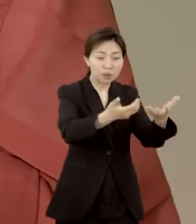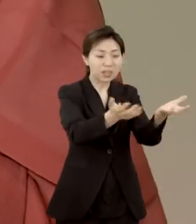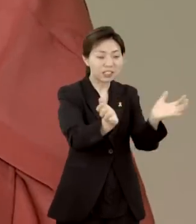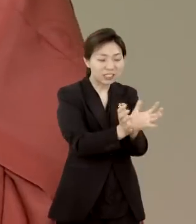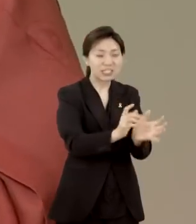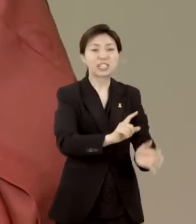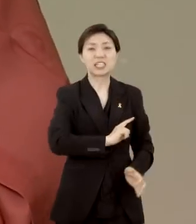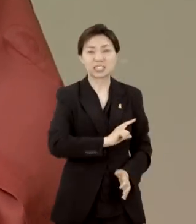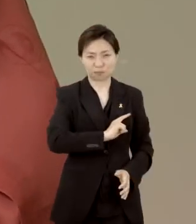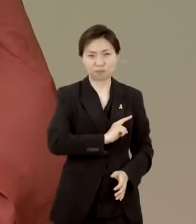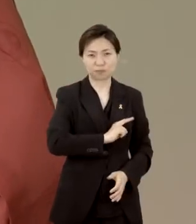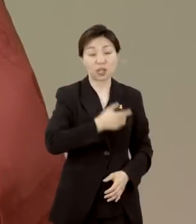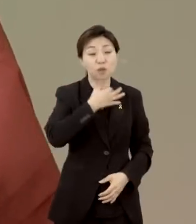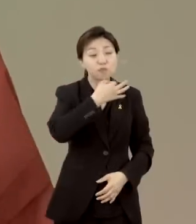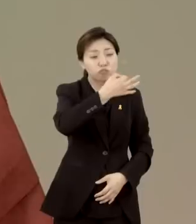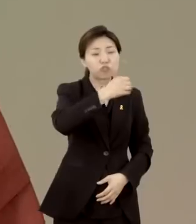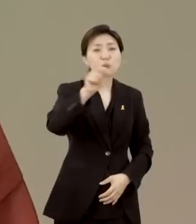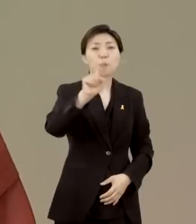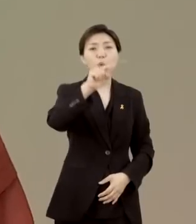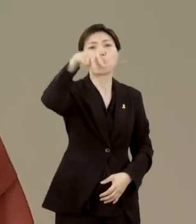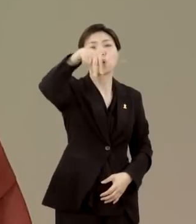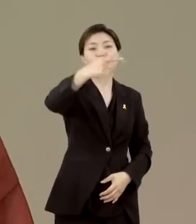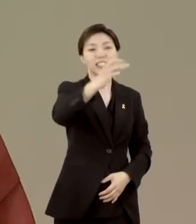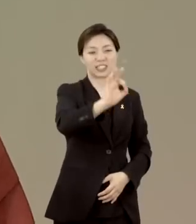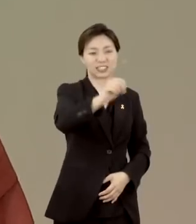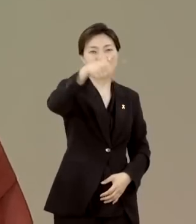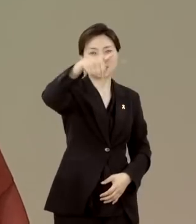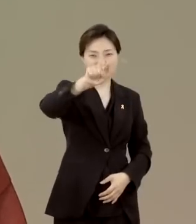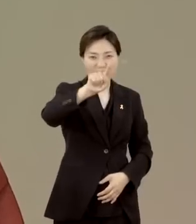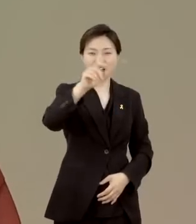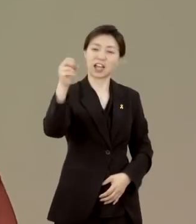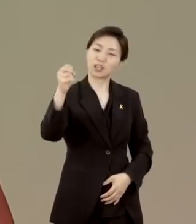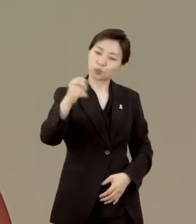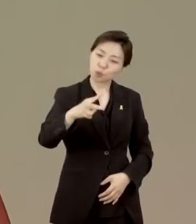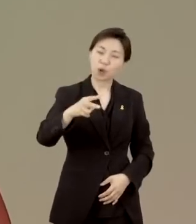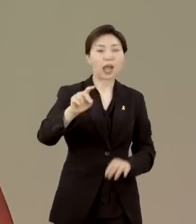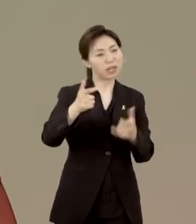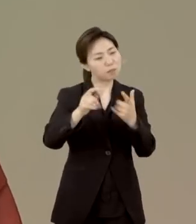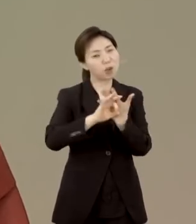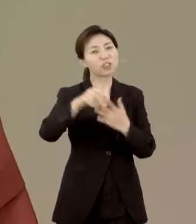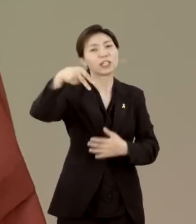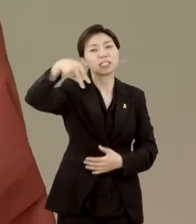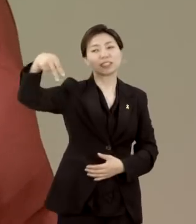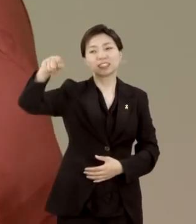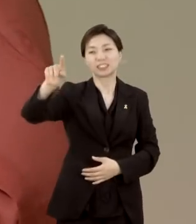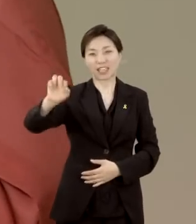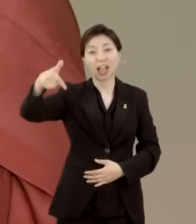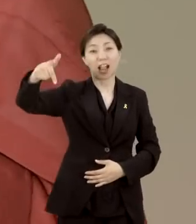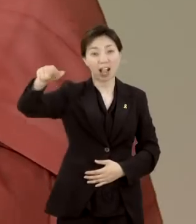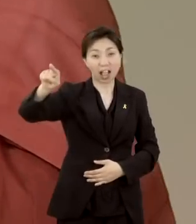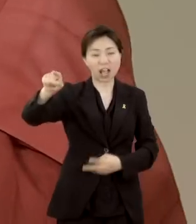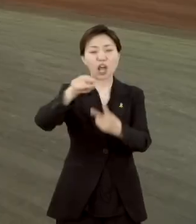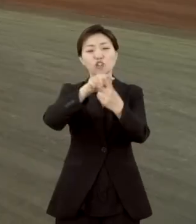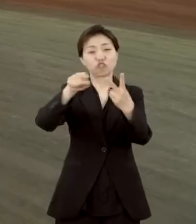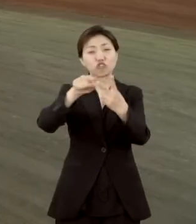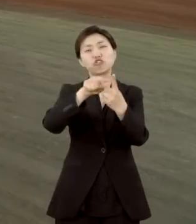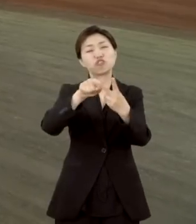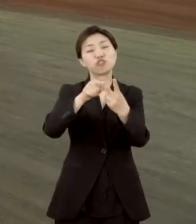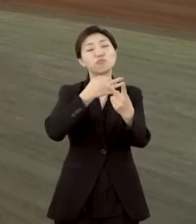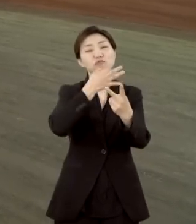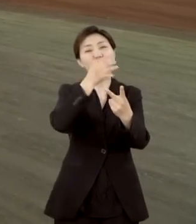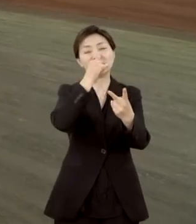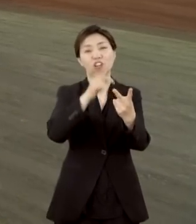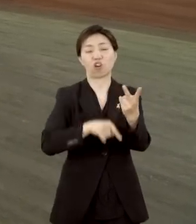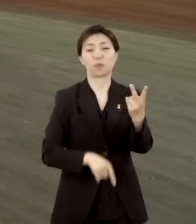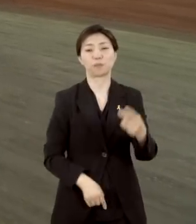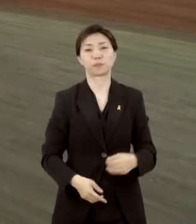모임을 쓴가 싼가라고 부른다 그래서 우리